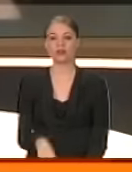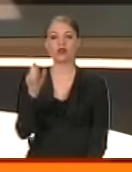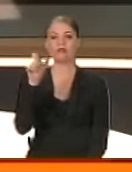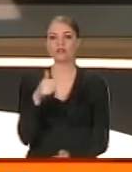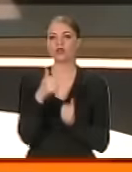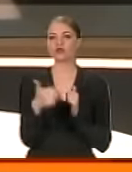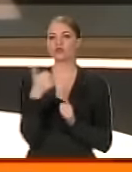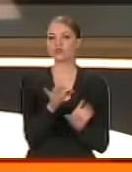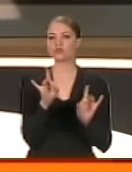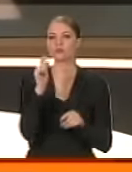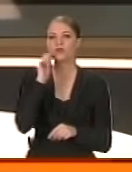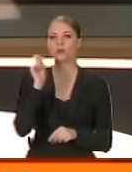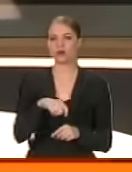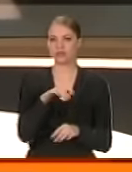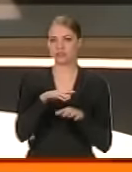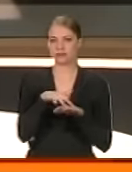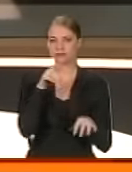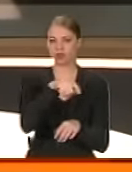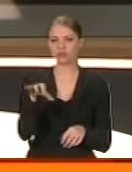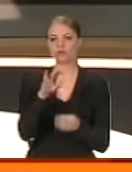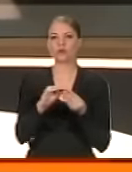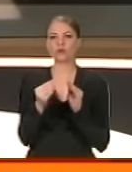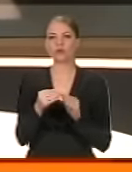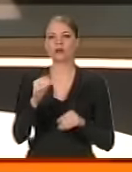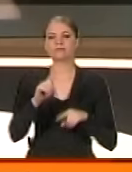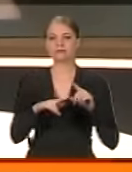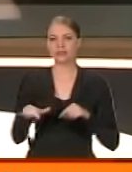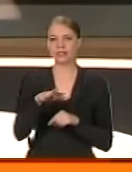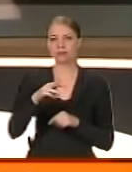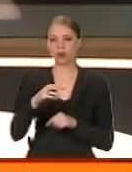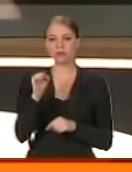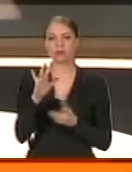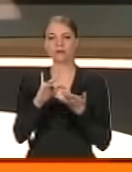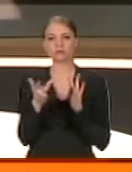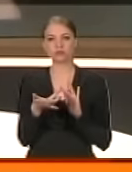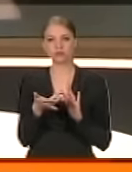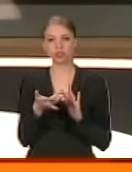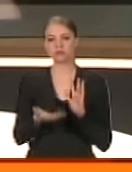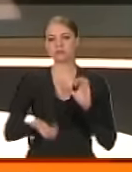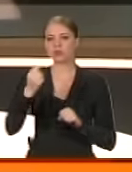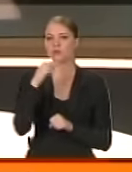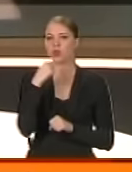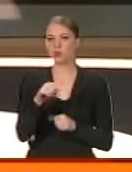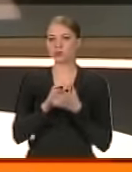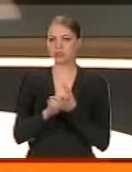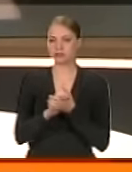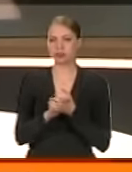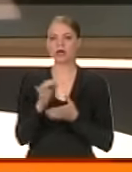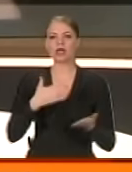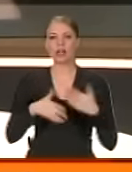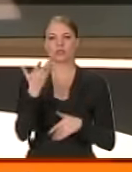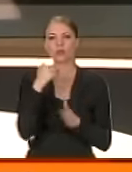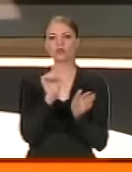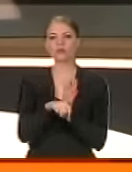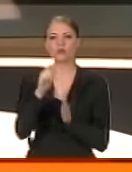Вона щотижня розповідала українським глядачам про проблеми рідного Миколаєва, а в соцмережах підтримувала руський мир, раділа, коли